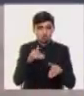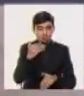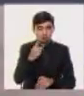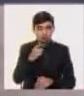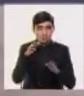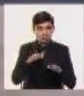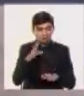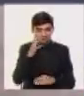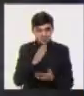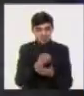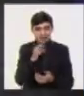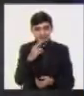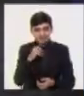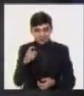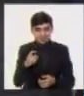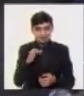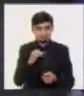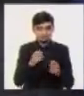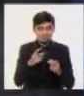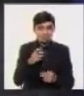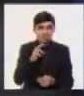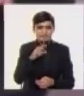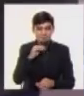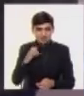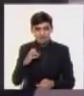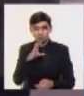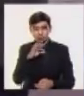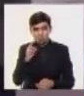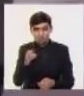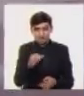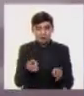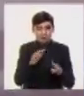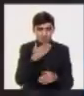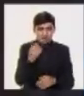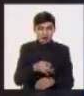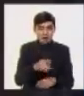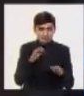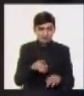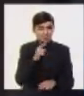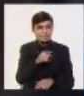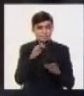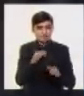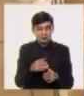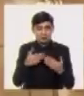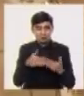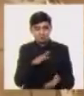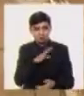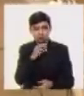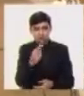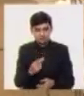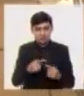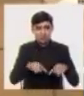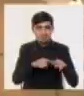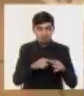начал функционирование цех по производству кваса и сока. Не остались в стороне и районы. Там провели открытие социальных